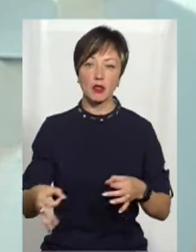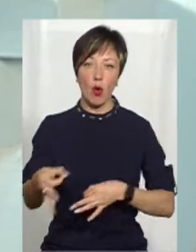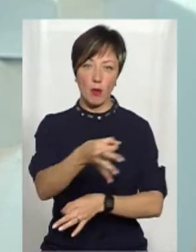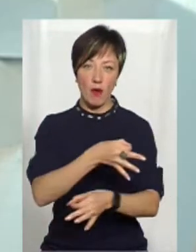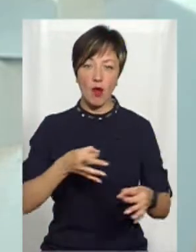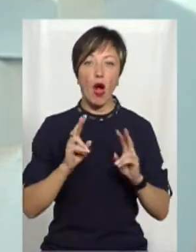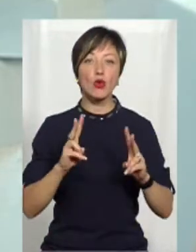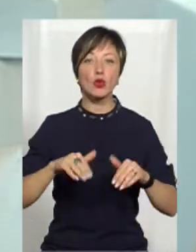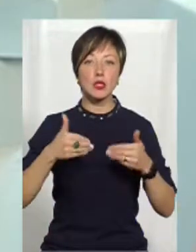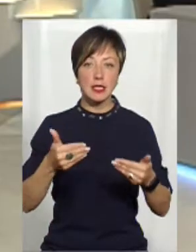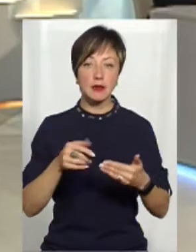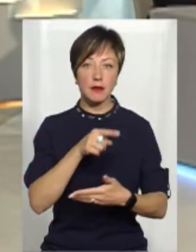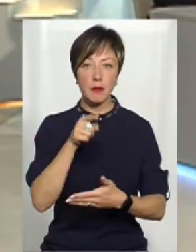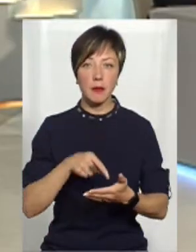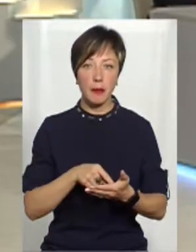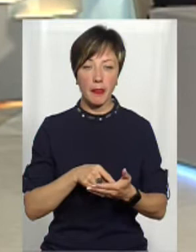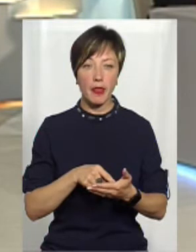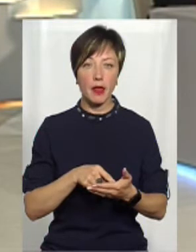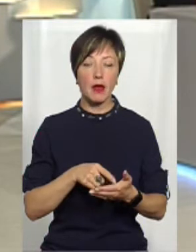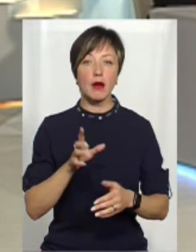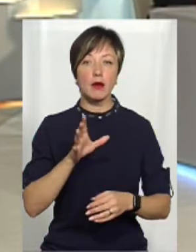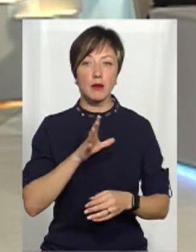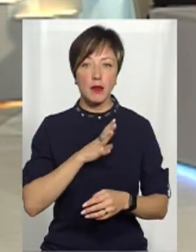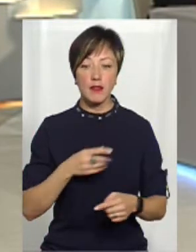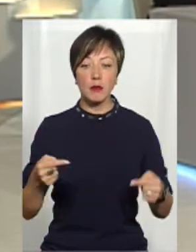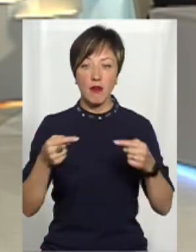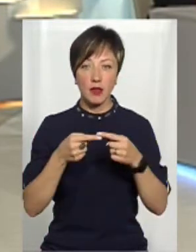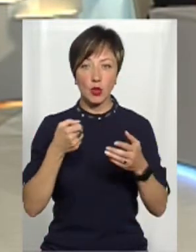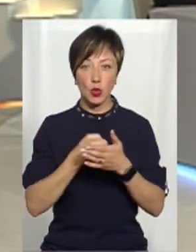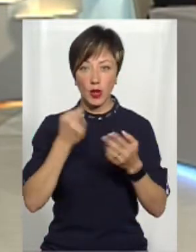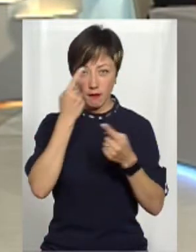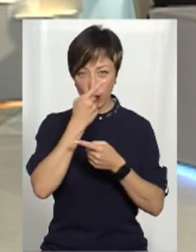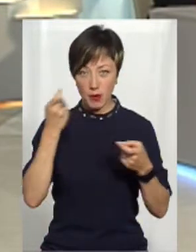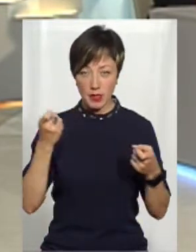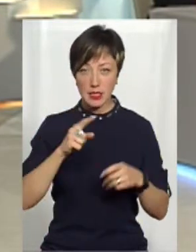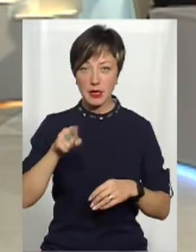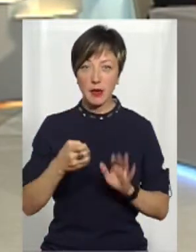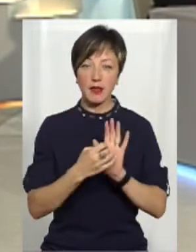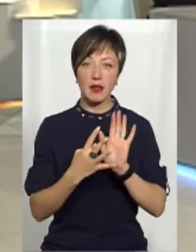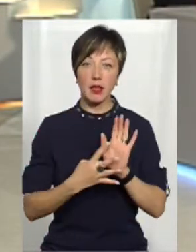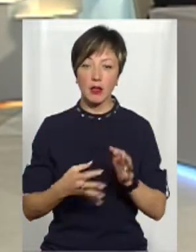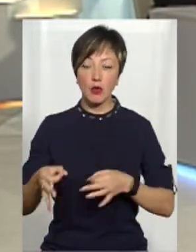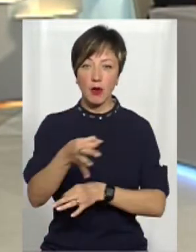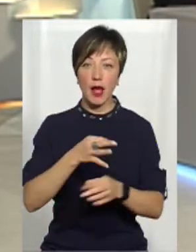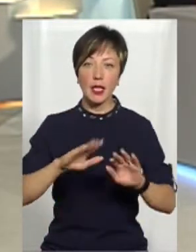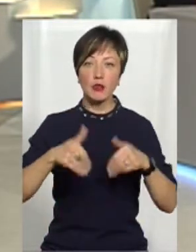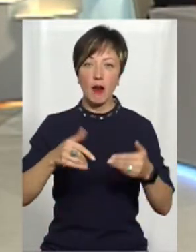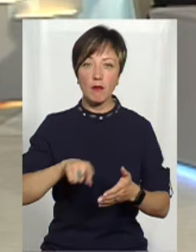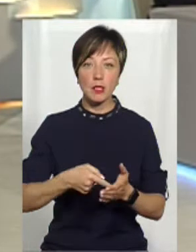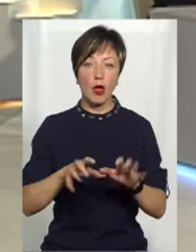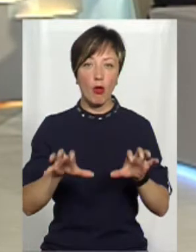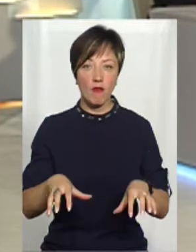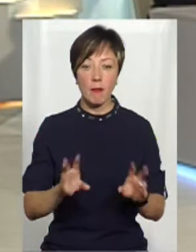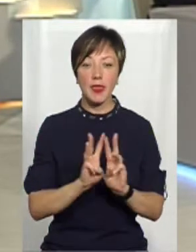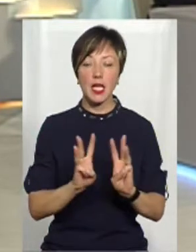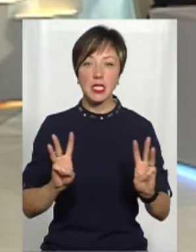обговорення. А хто їх ініціював? Ініціював, ну, відповідно до інформації в запиті, 19 обговорень ініціював міський голова. Крім